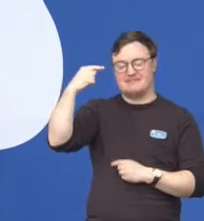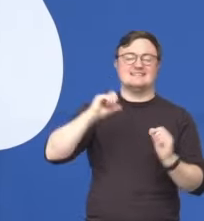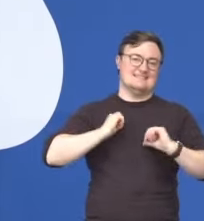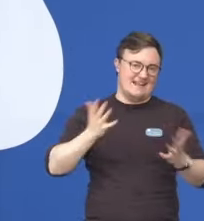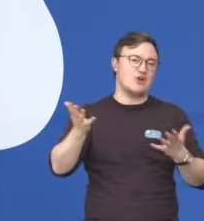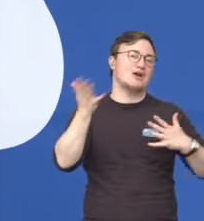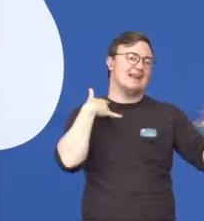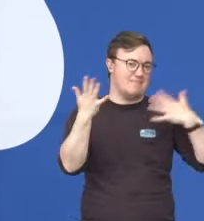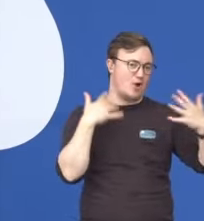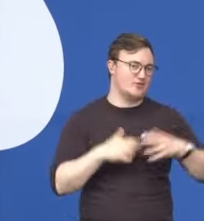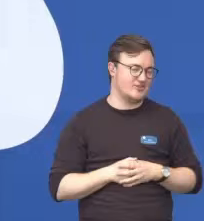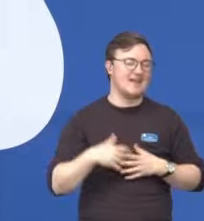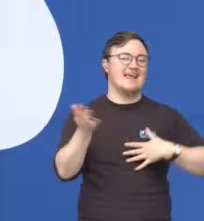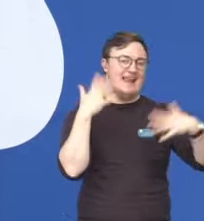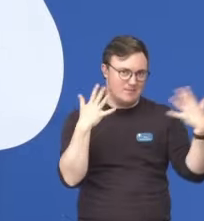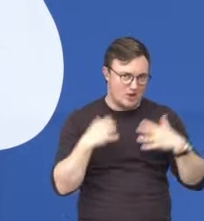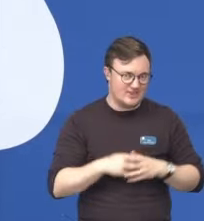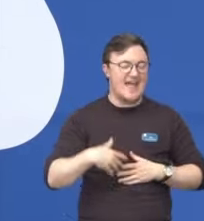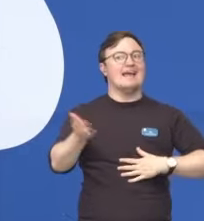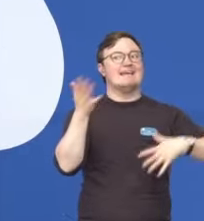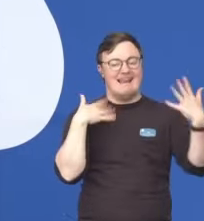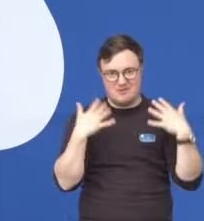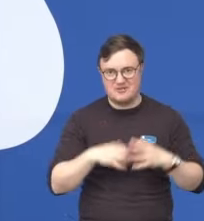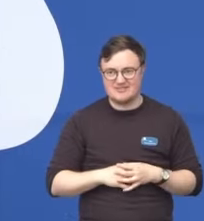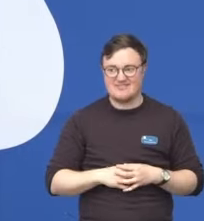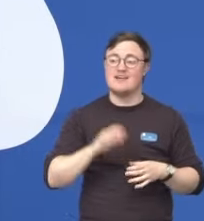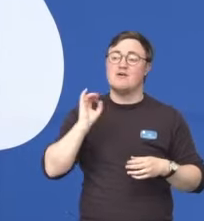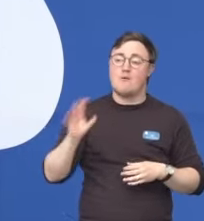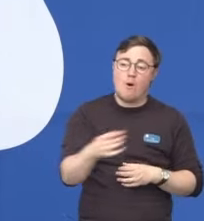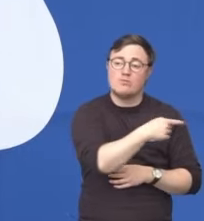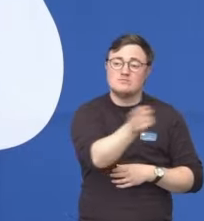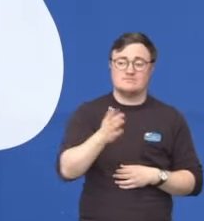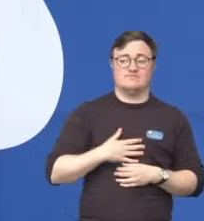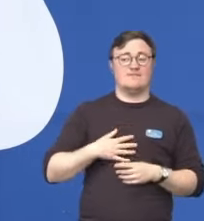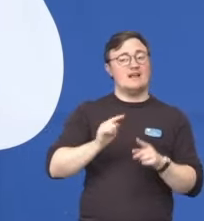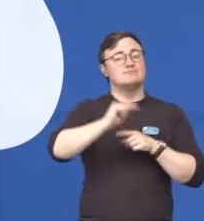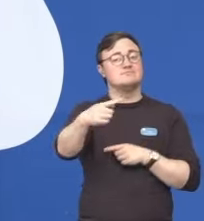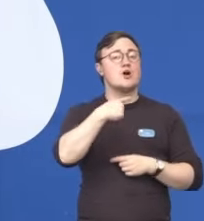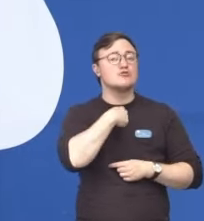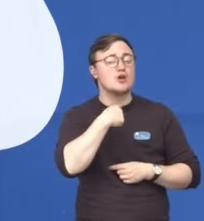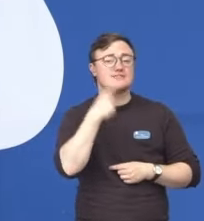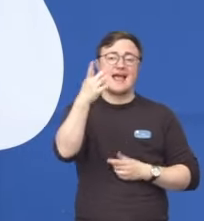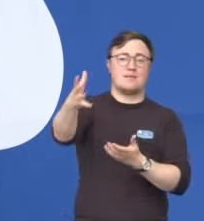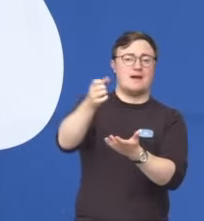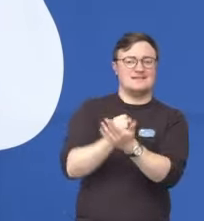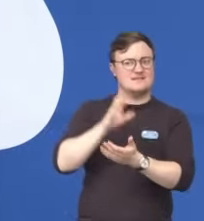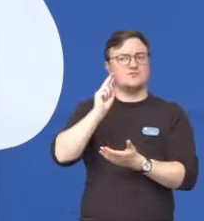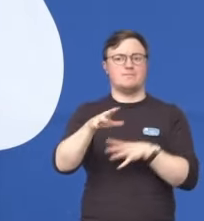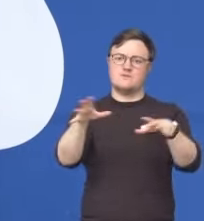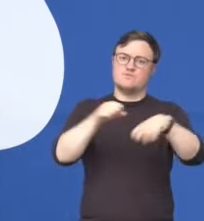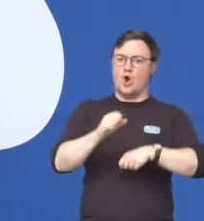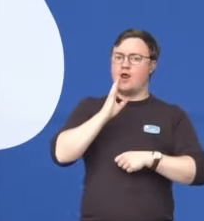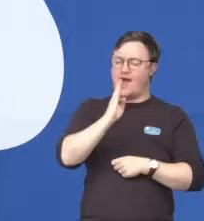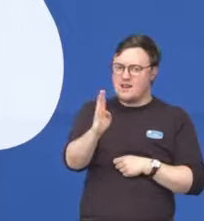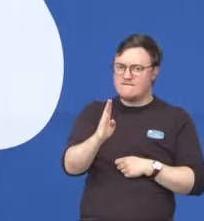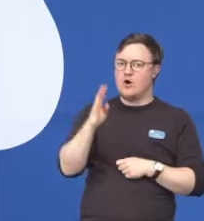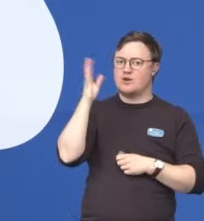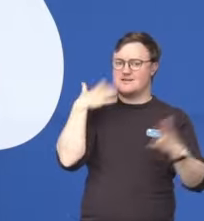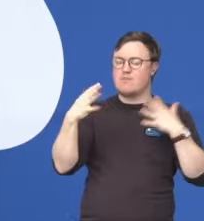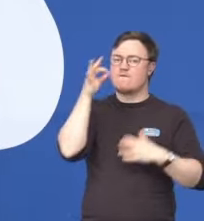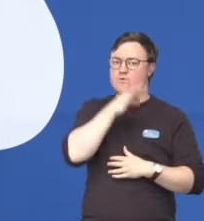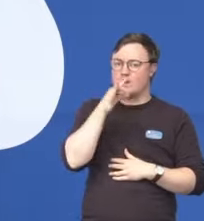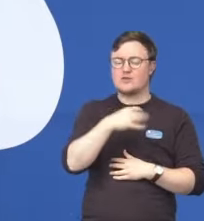såklart klimatet. Så vill ni gå och rösta för ett parti som kommer ta klimatfrågan på allvar det här valet, då ska ni